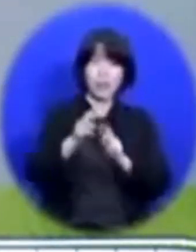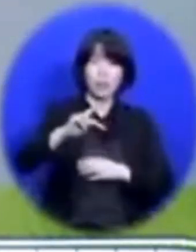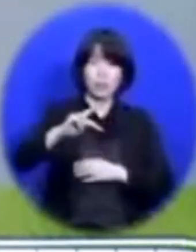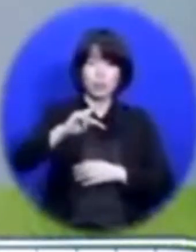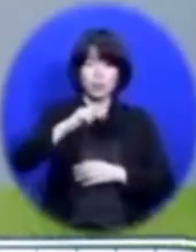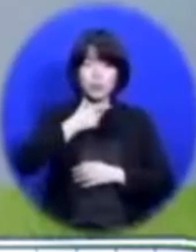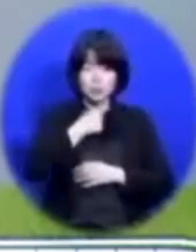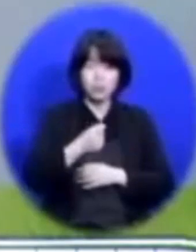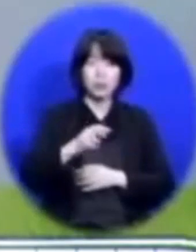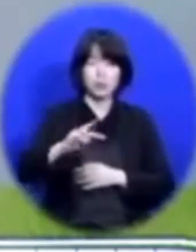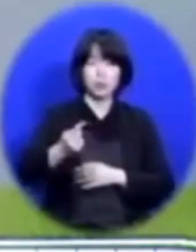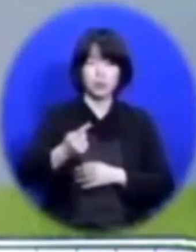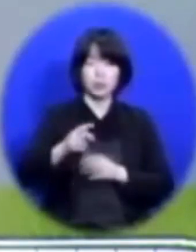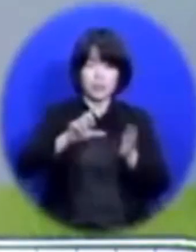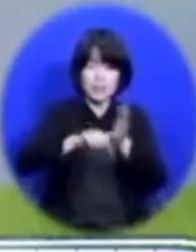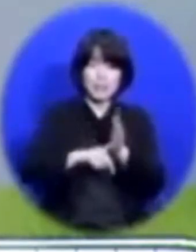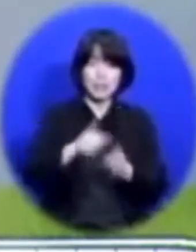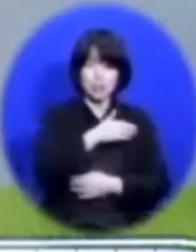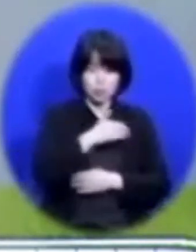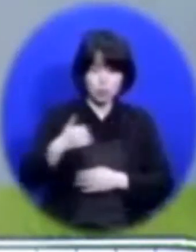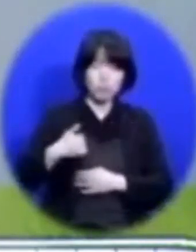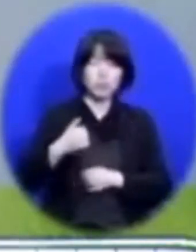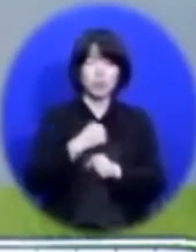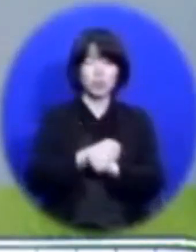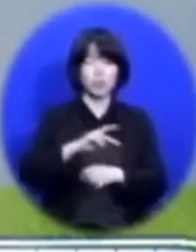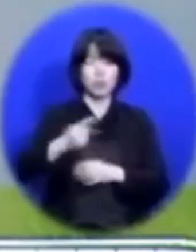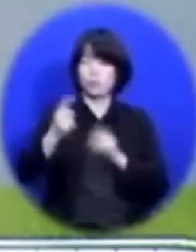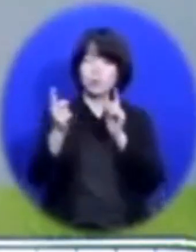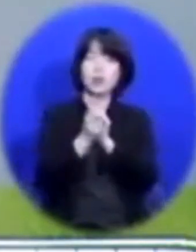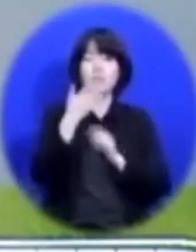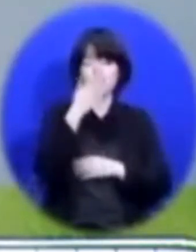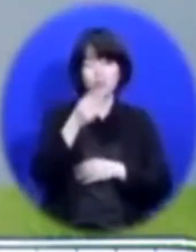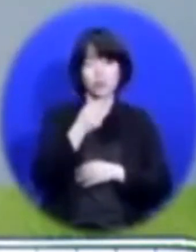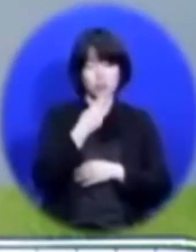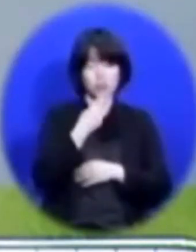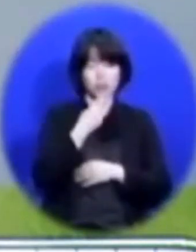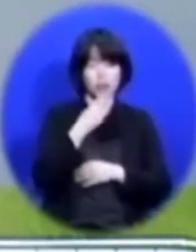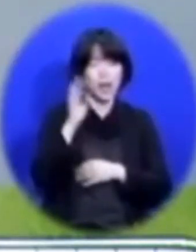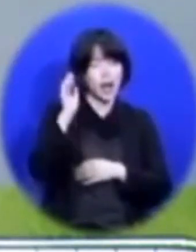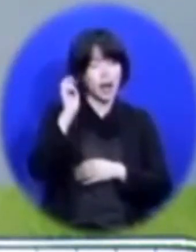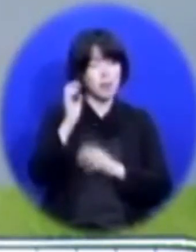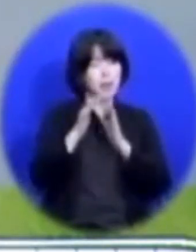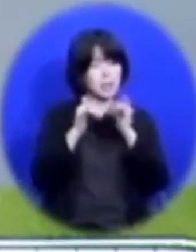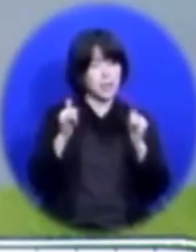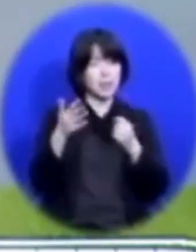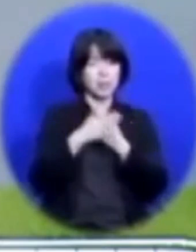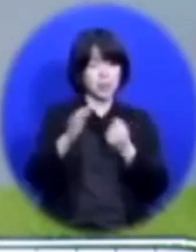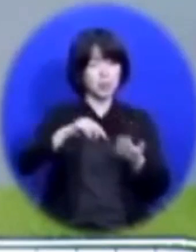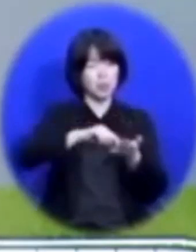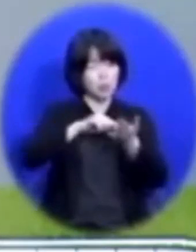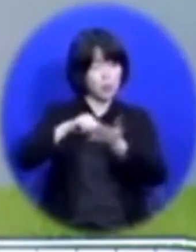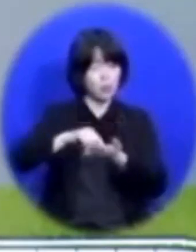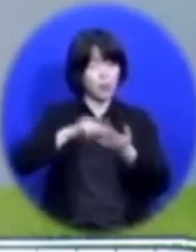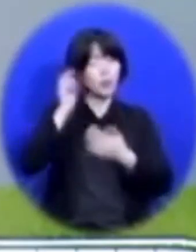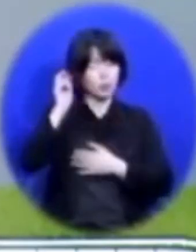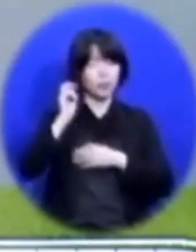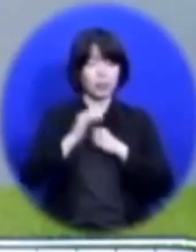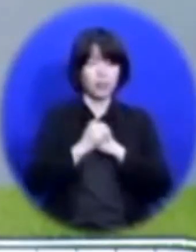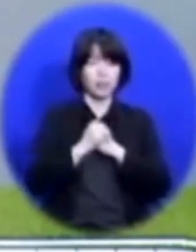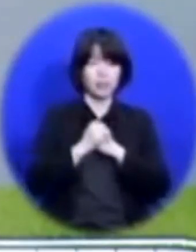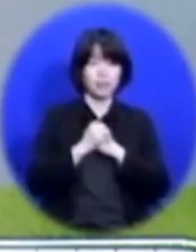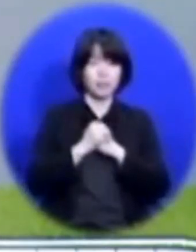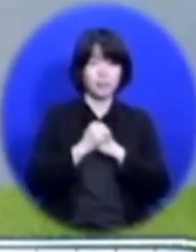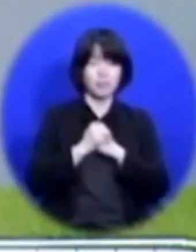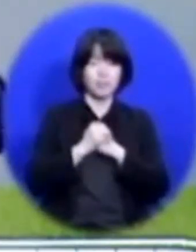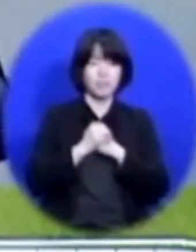아마만날수없을거예요.나는 인간이기에외로움을느끼지않겠는가